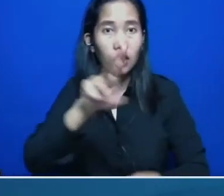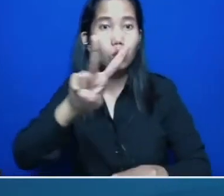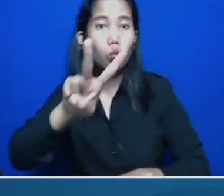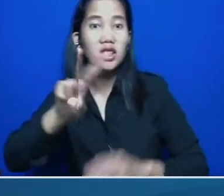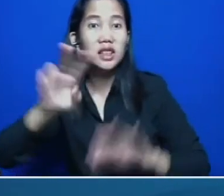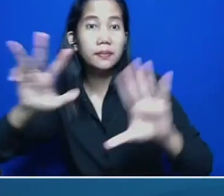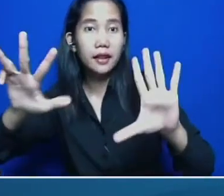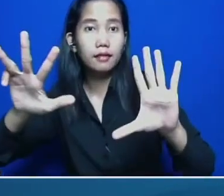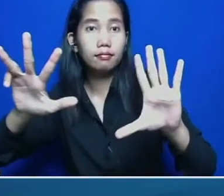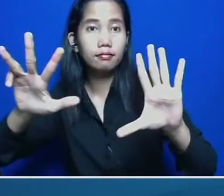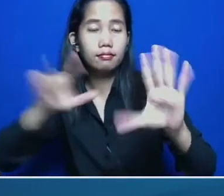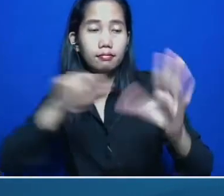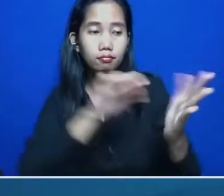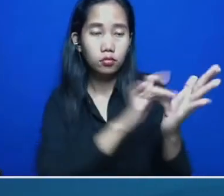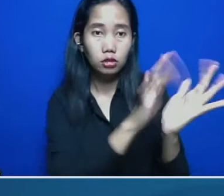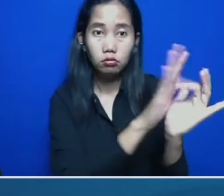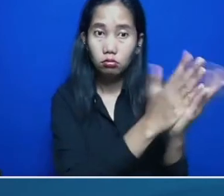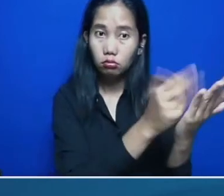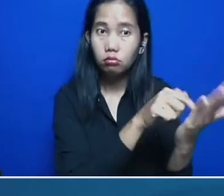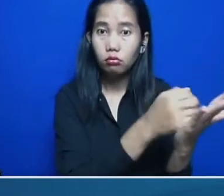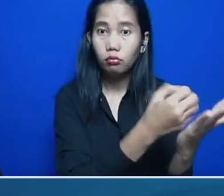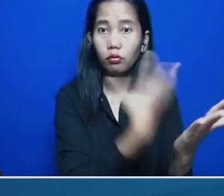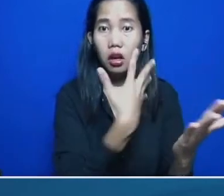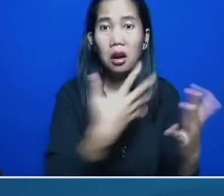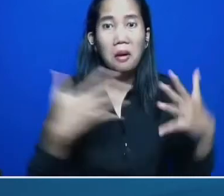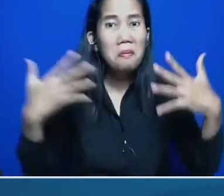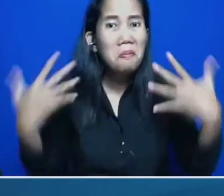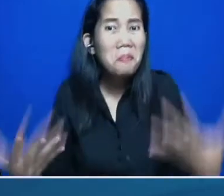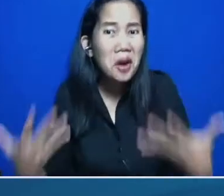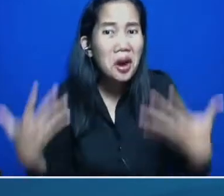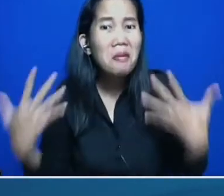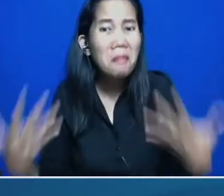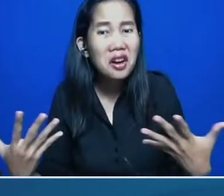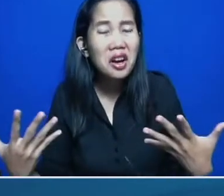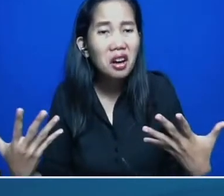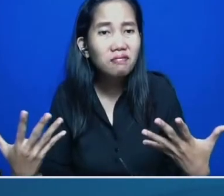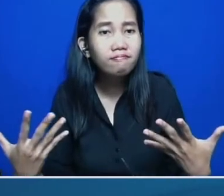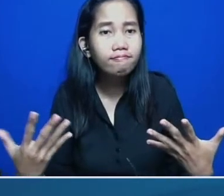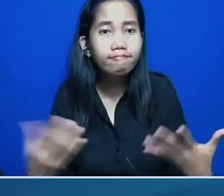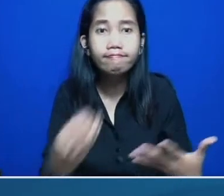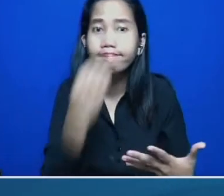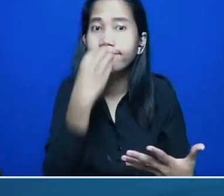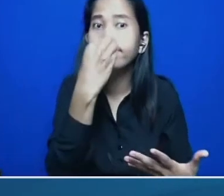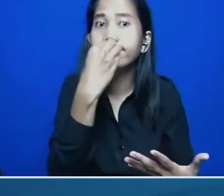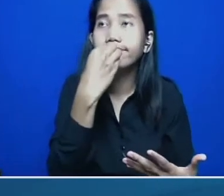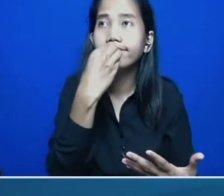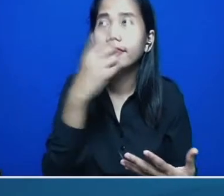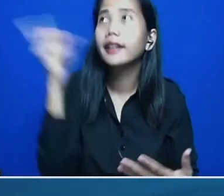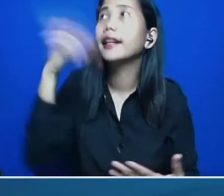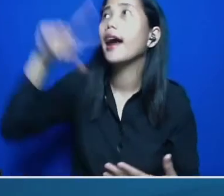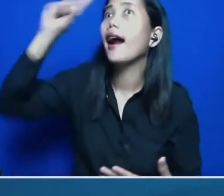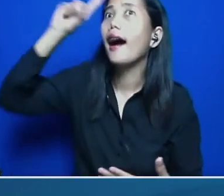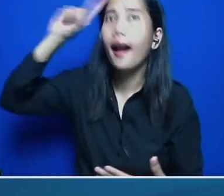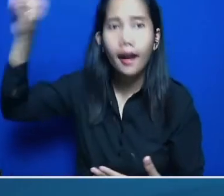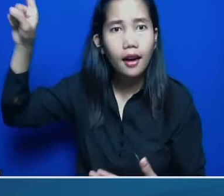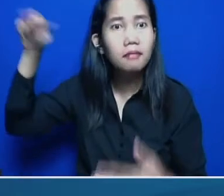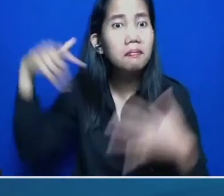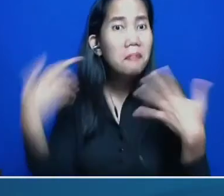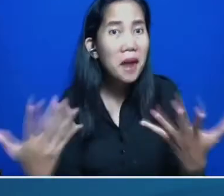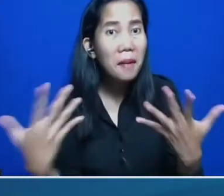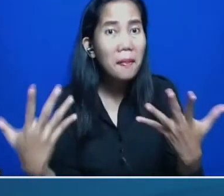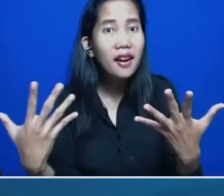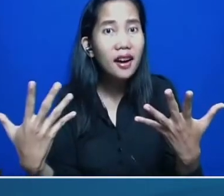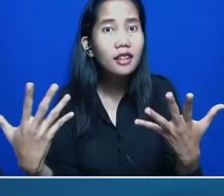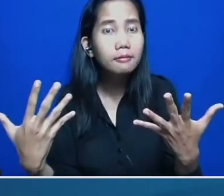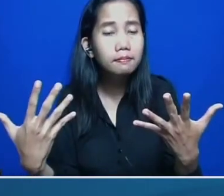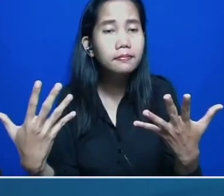saja bagaimana dengan makanan lihat kejadian 1 ayat 29